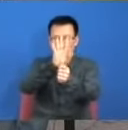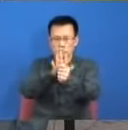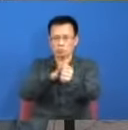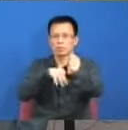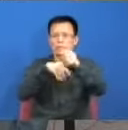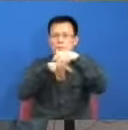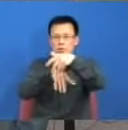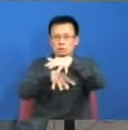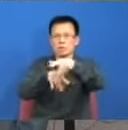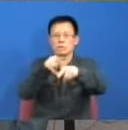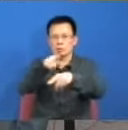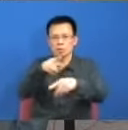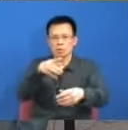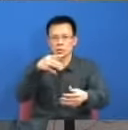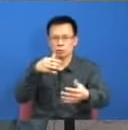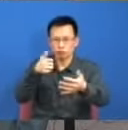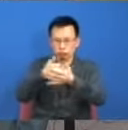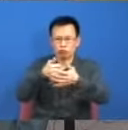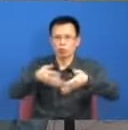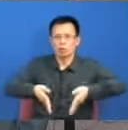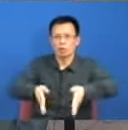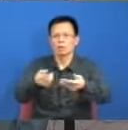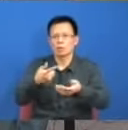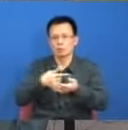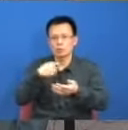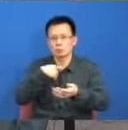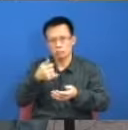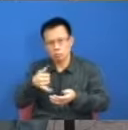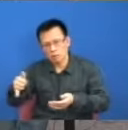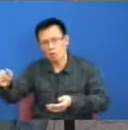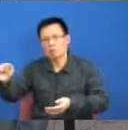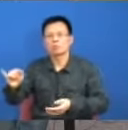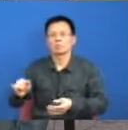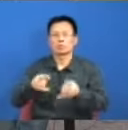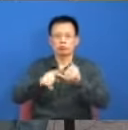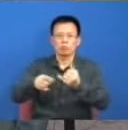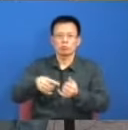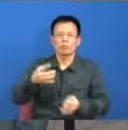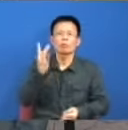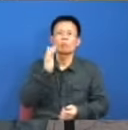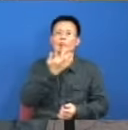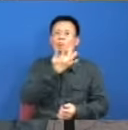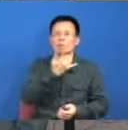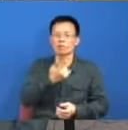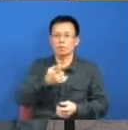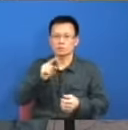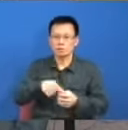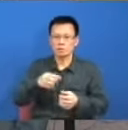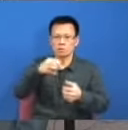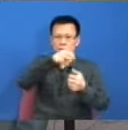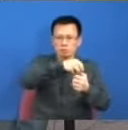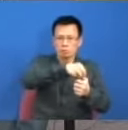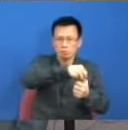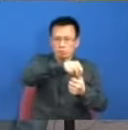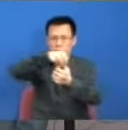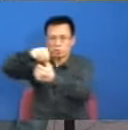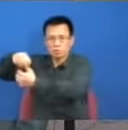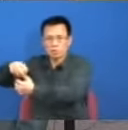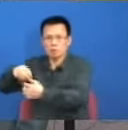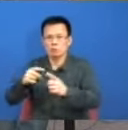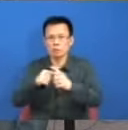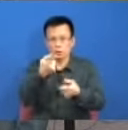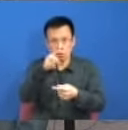話你哋阻街啦，你哋要讓開啦，你佢唔做，然後佢哋先至話咧係採取行動去搬開啲人嘅。你在現場觀察個